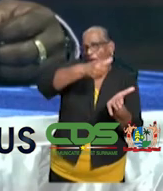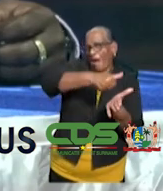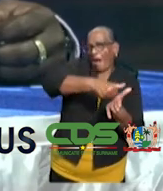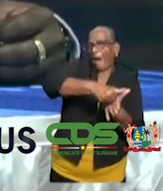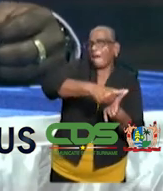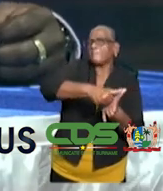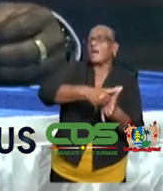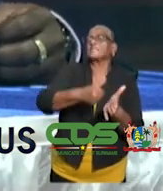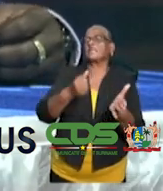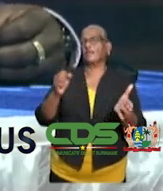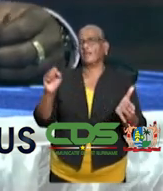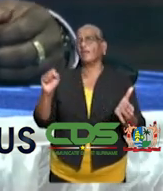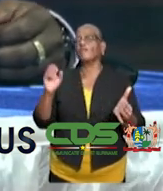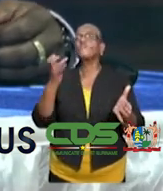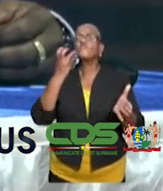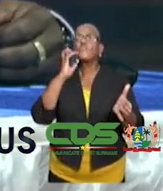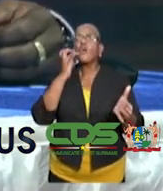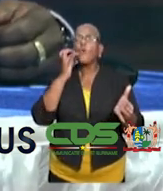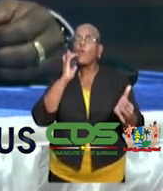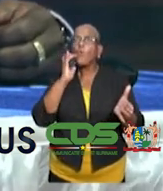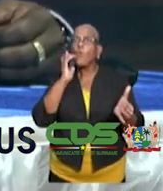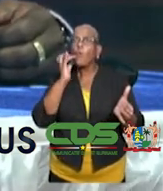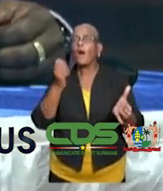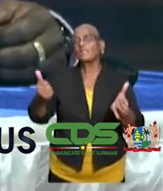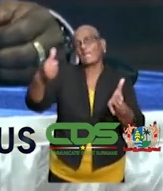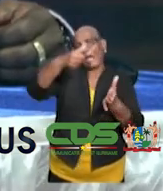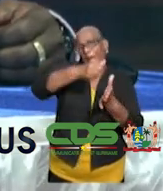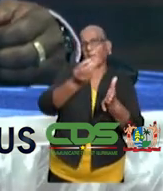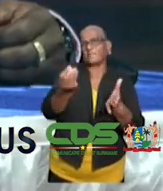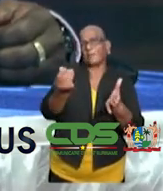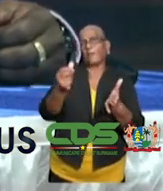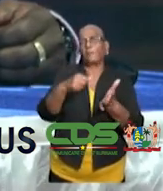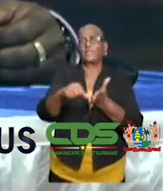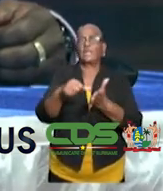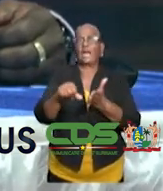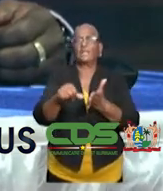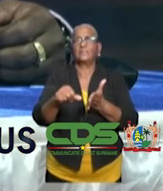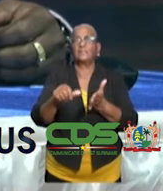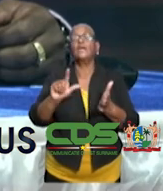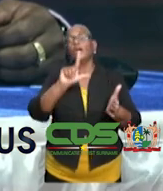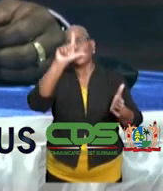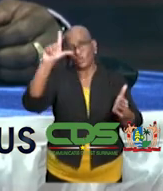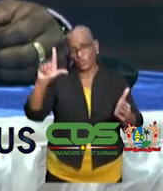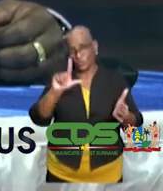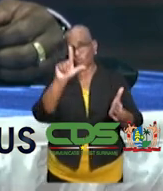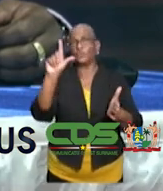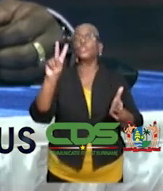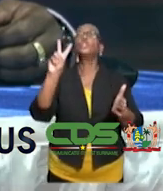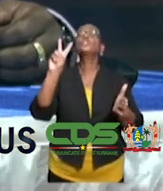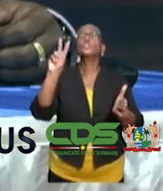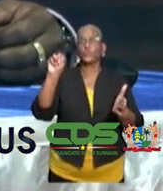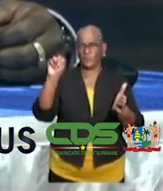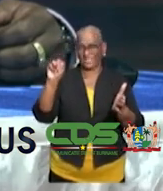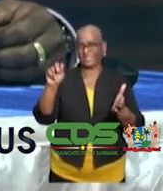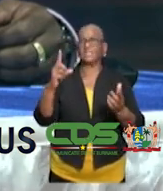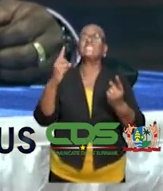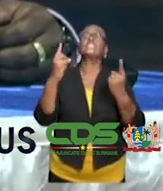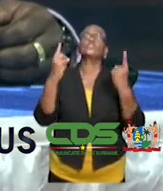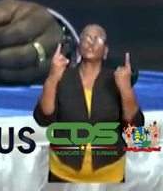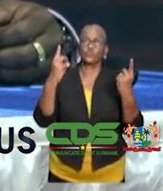tarieven en wel per 1 juli 2021. Maar dan voor de